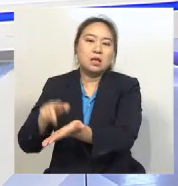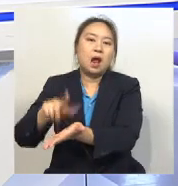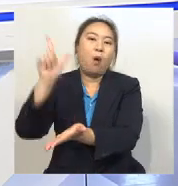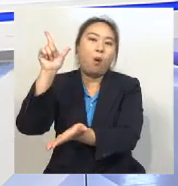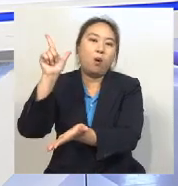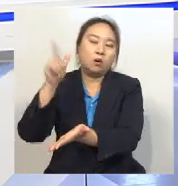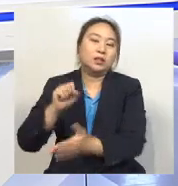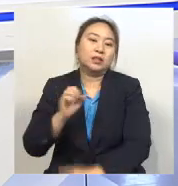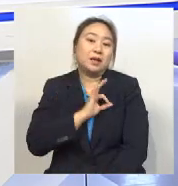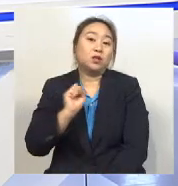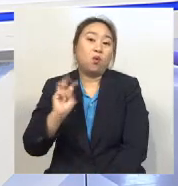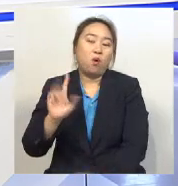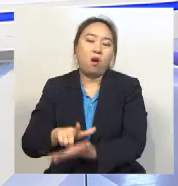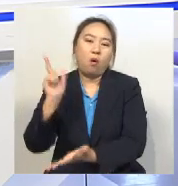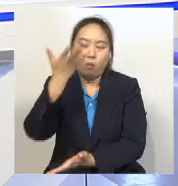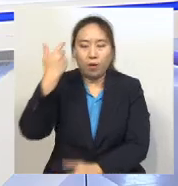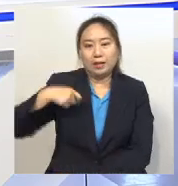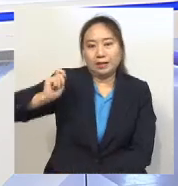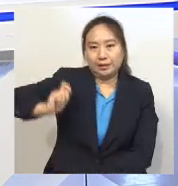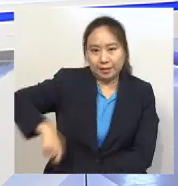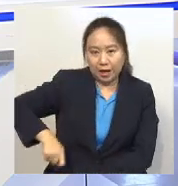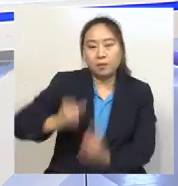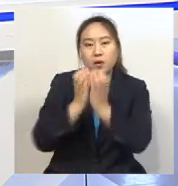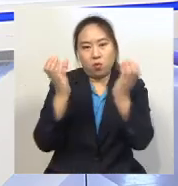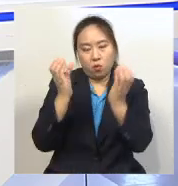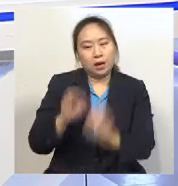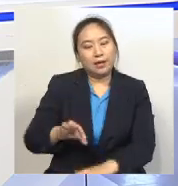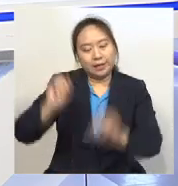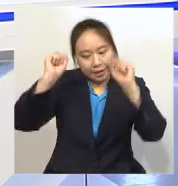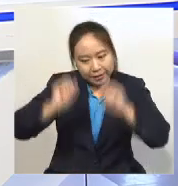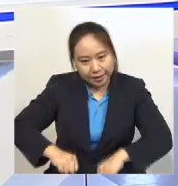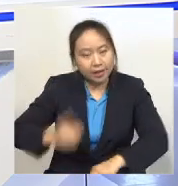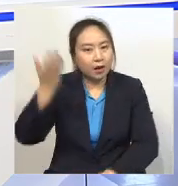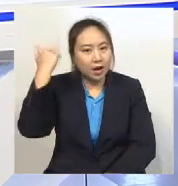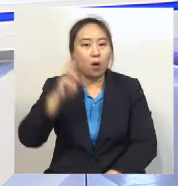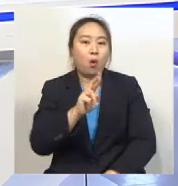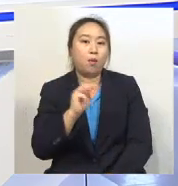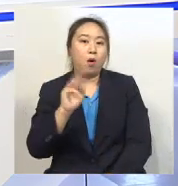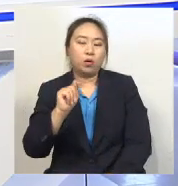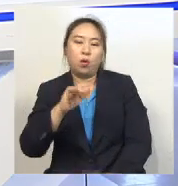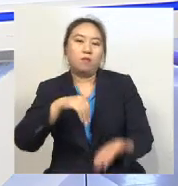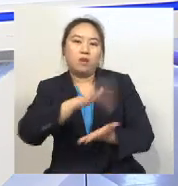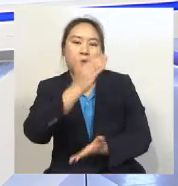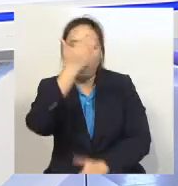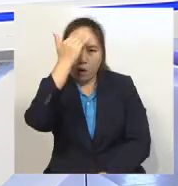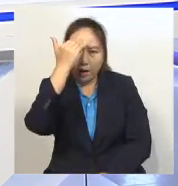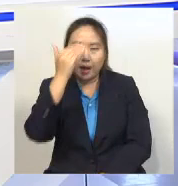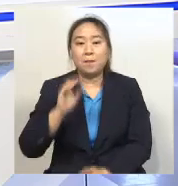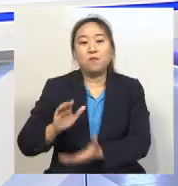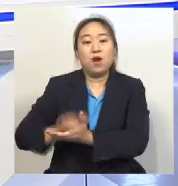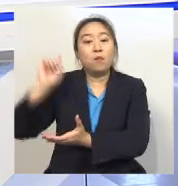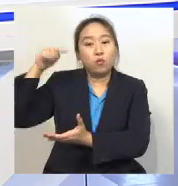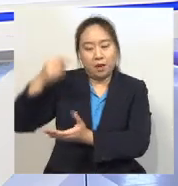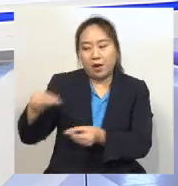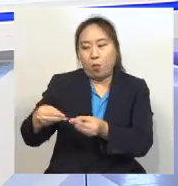ที่ศาลรัฐธรรมนูญมีคำวินิจฉัยให้พ้นจากตำแหน่งรัฐมนตรีจากกรณีที่ภรรยานั้นถือหุ้นของบริษัท